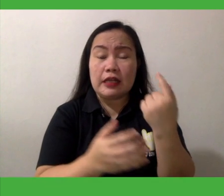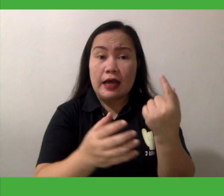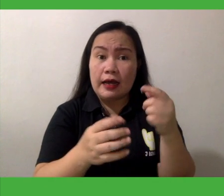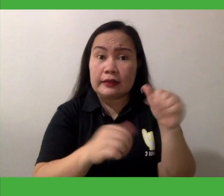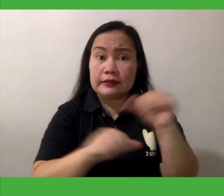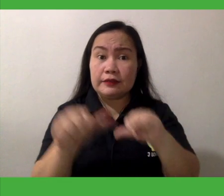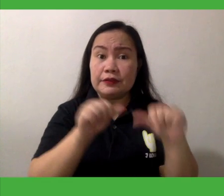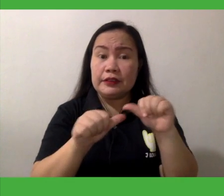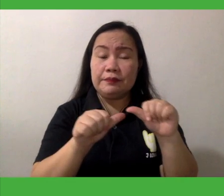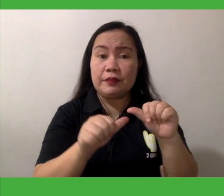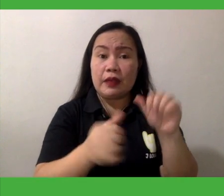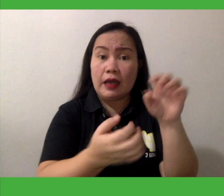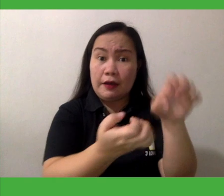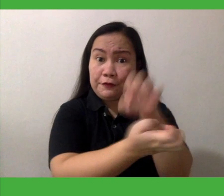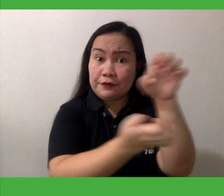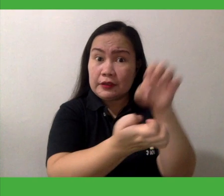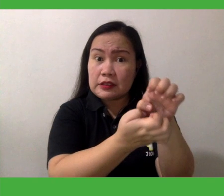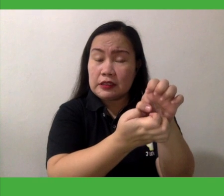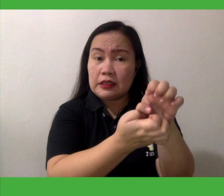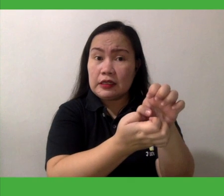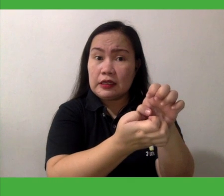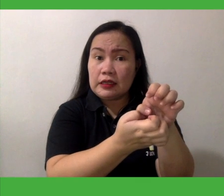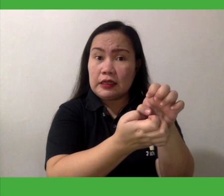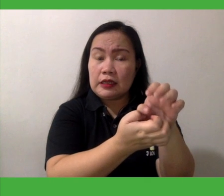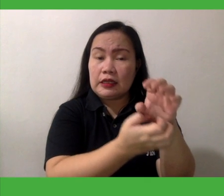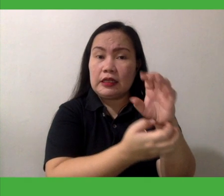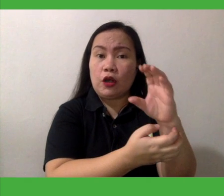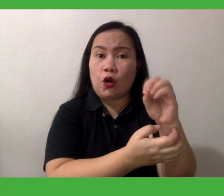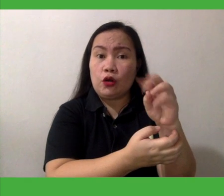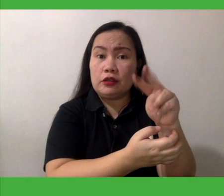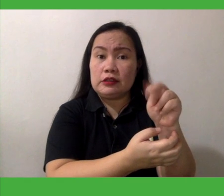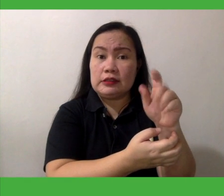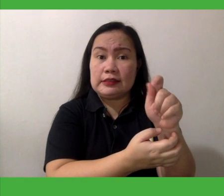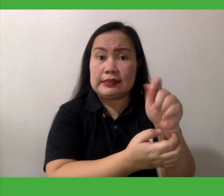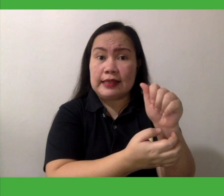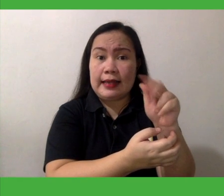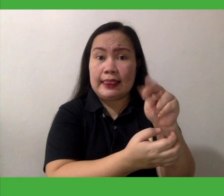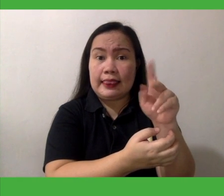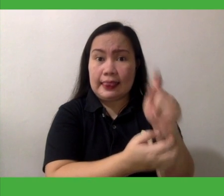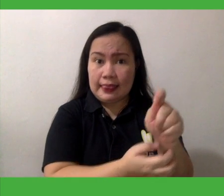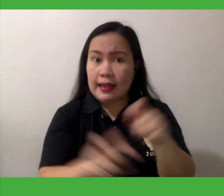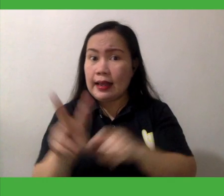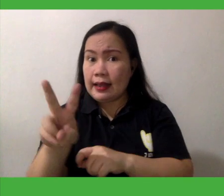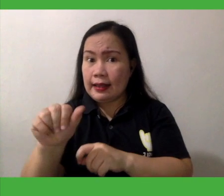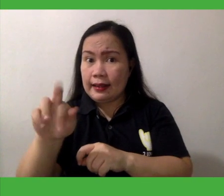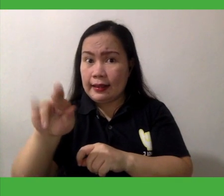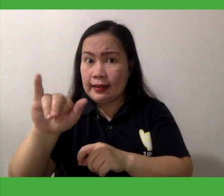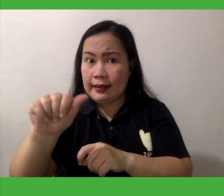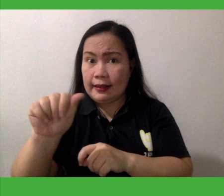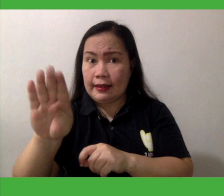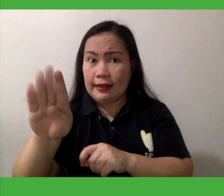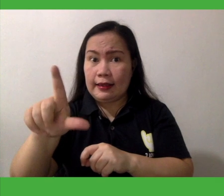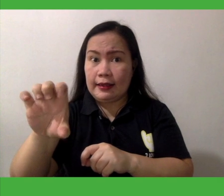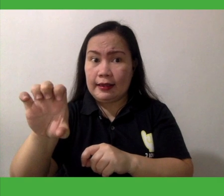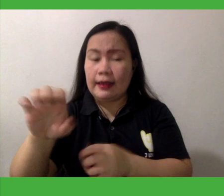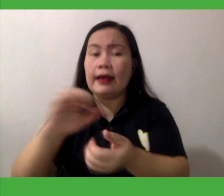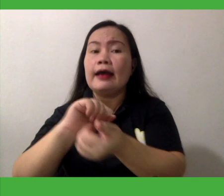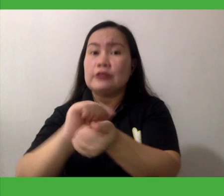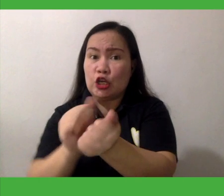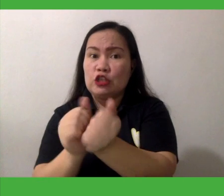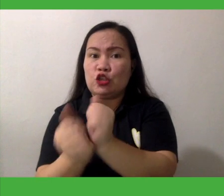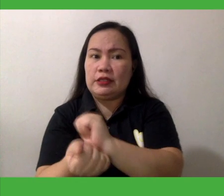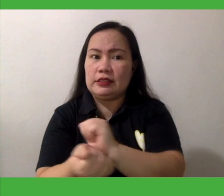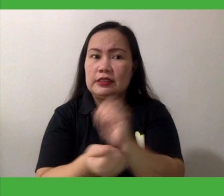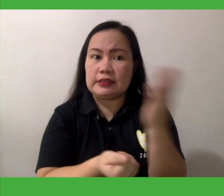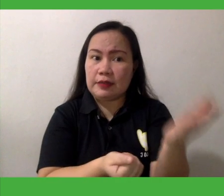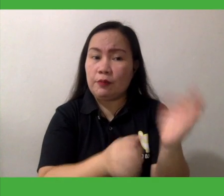pag constant, fix siya. Yun na yun. Okay? Ang variable na babago. Kaya kapag meron kang letter, ito yung